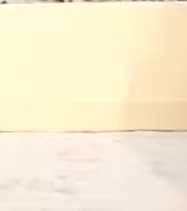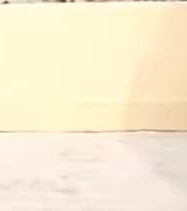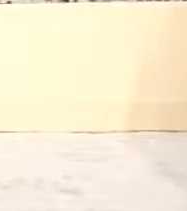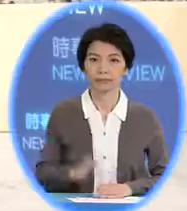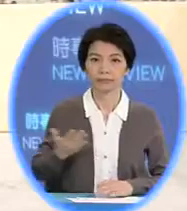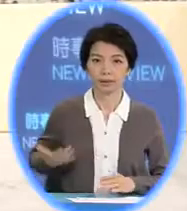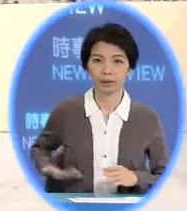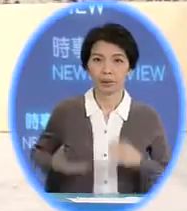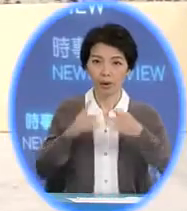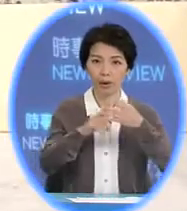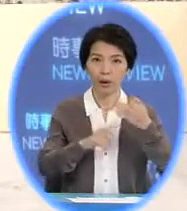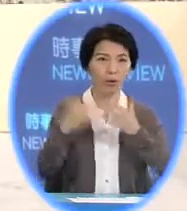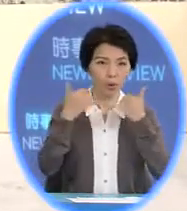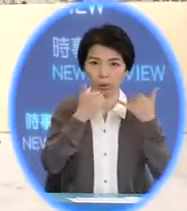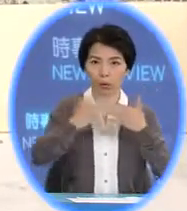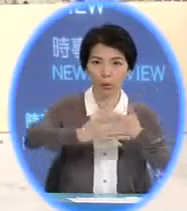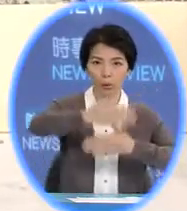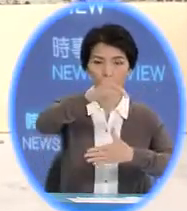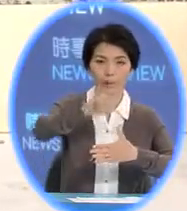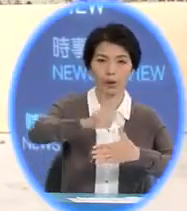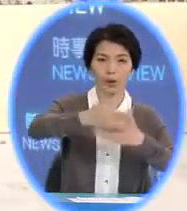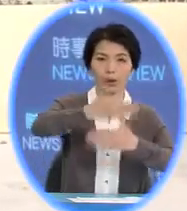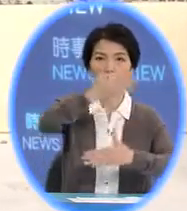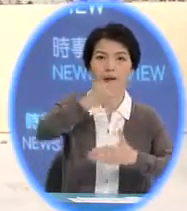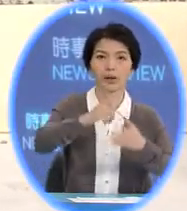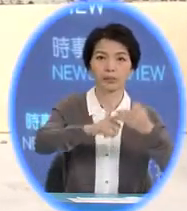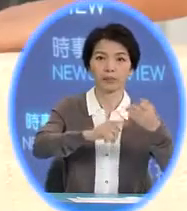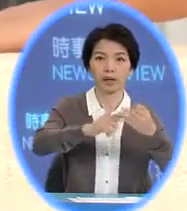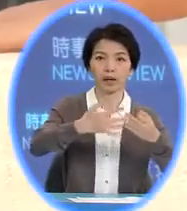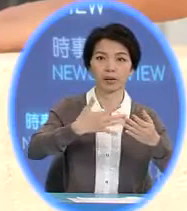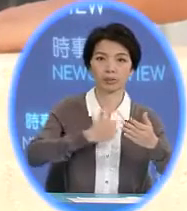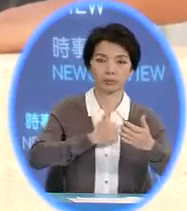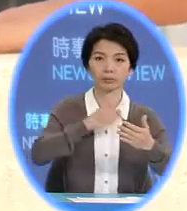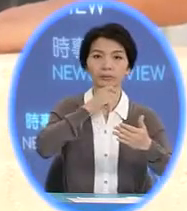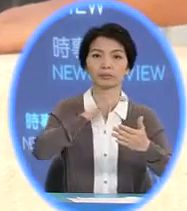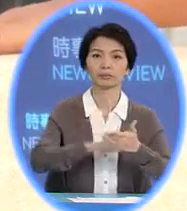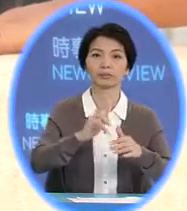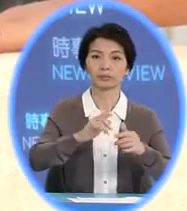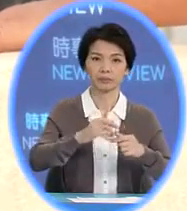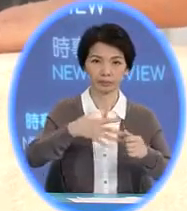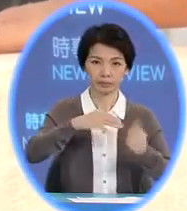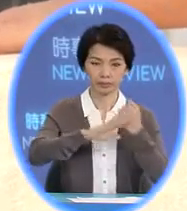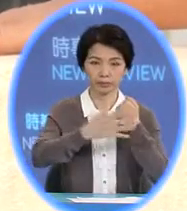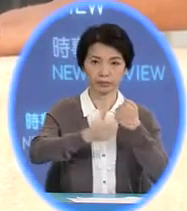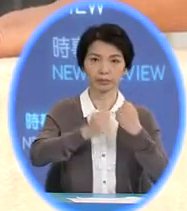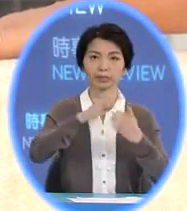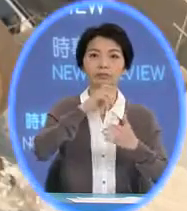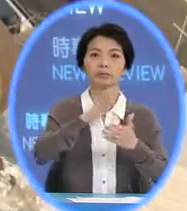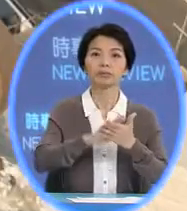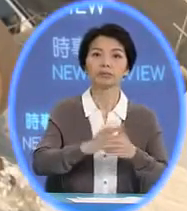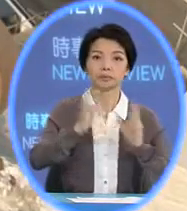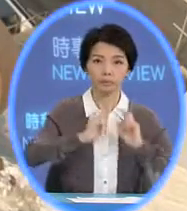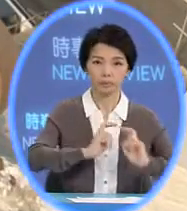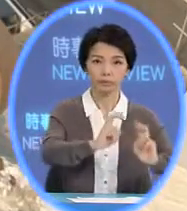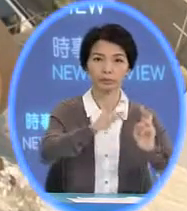戚振华是土瓜湾站旁边一堂旧楼柏坚大厦的业主兼大厦法团主席。他说港铁当年在他们大